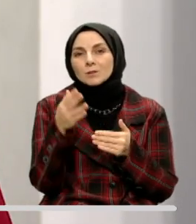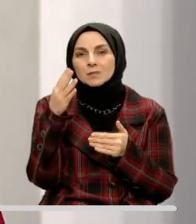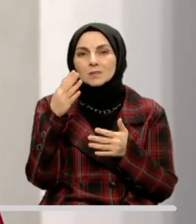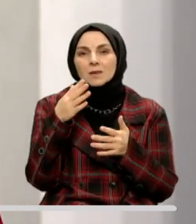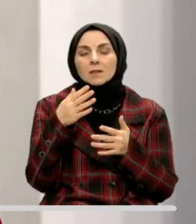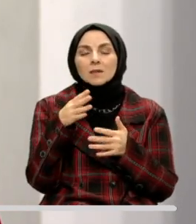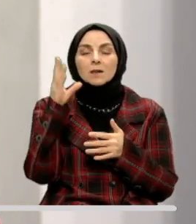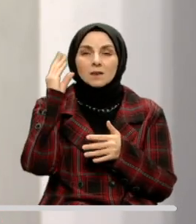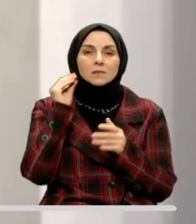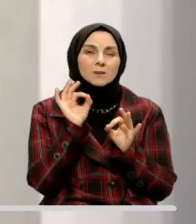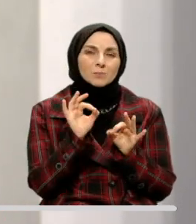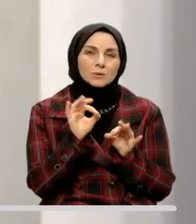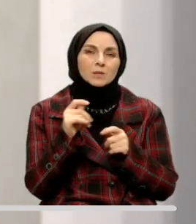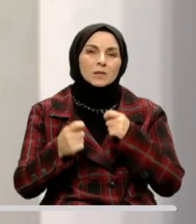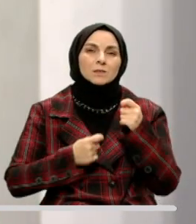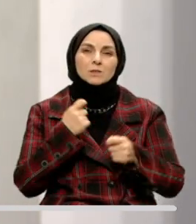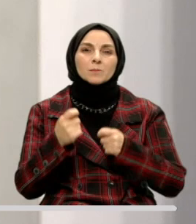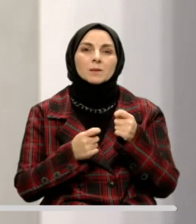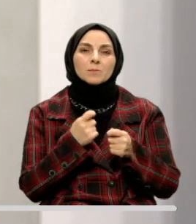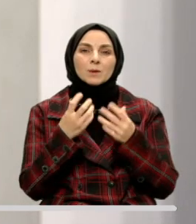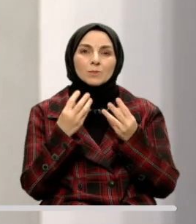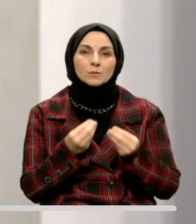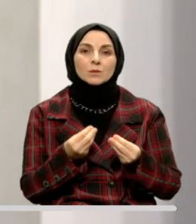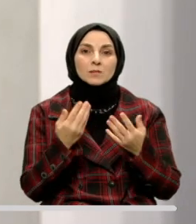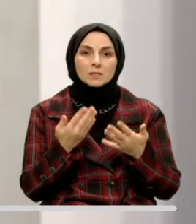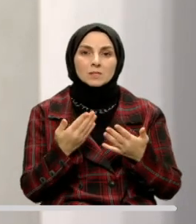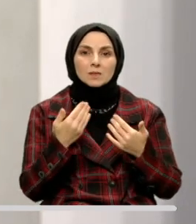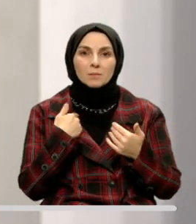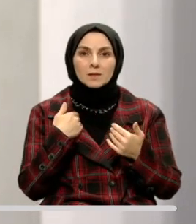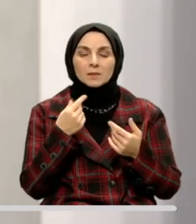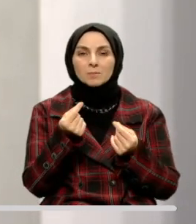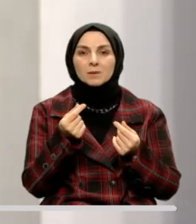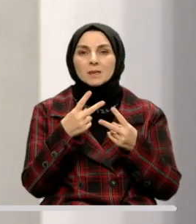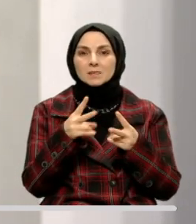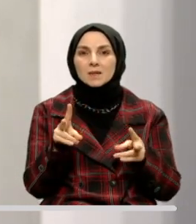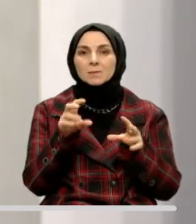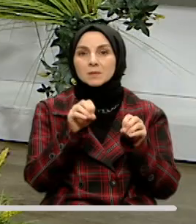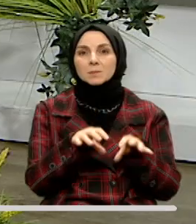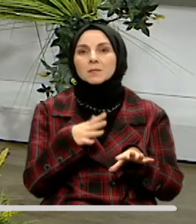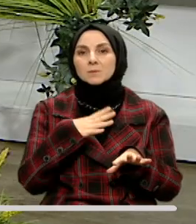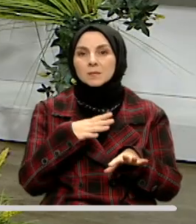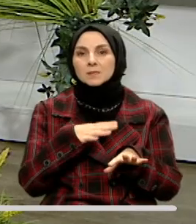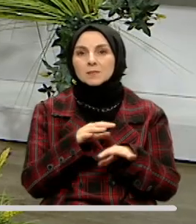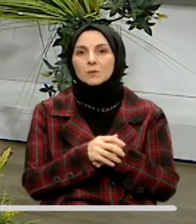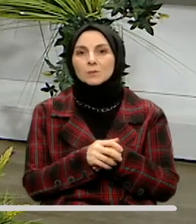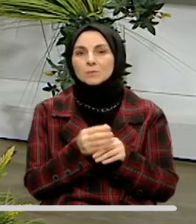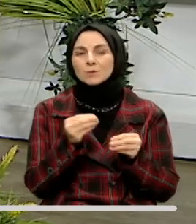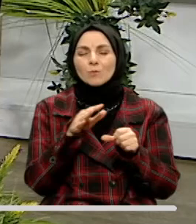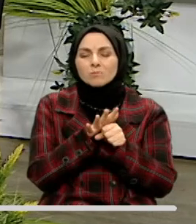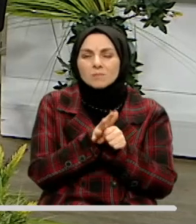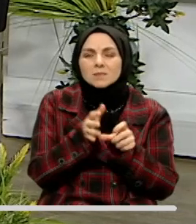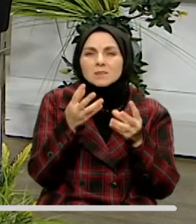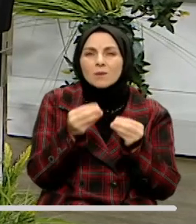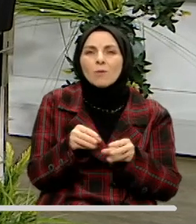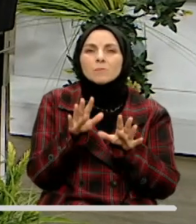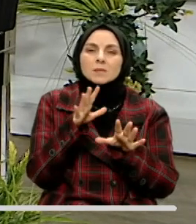vermeye başlayacaktır. O yüzden biraz daha ben de serbest bırakılmayı istiyorum. Serbest bırakılmayı? Yani biraz çok da. Çok baskılanmadan